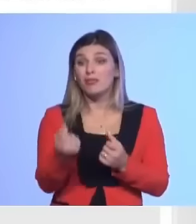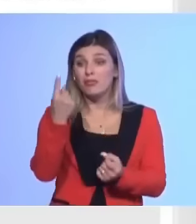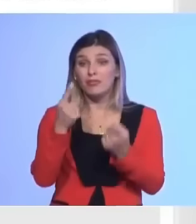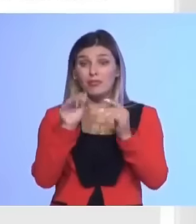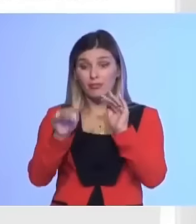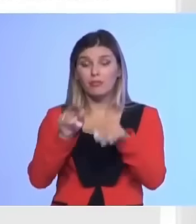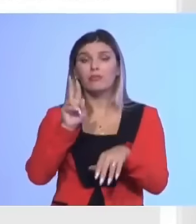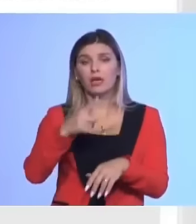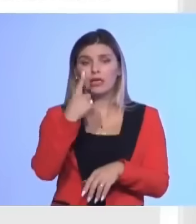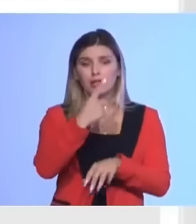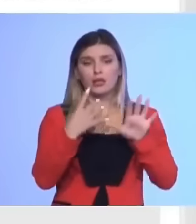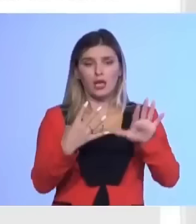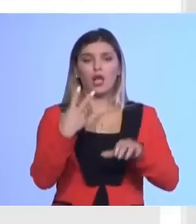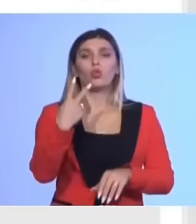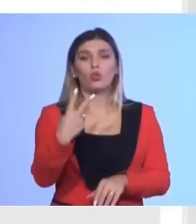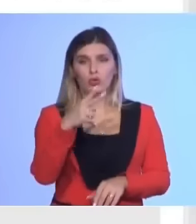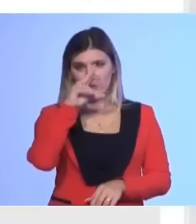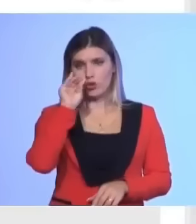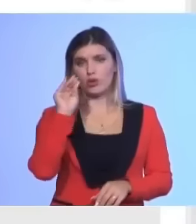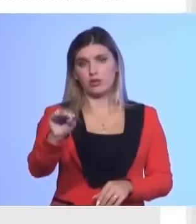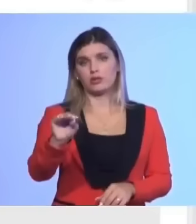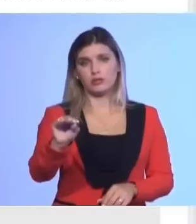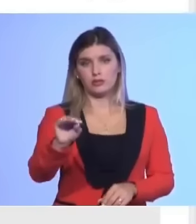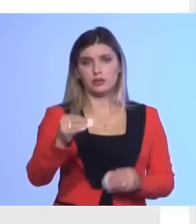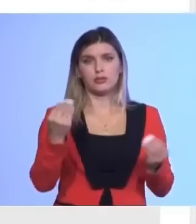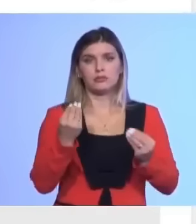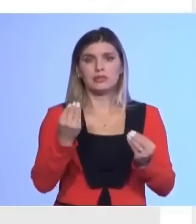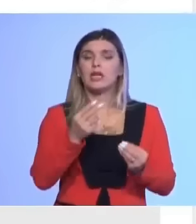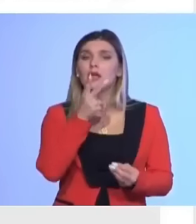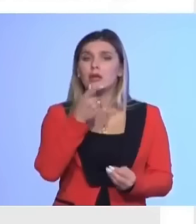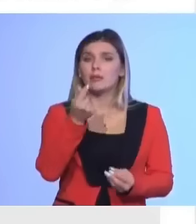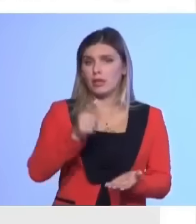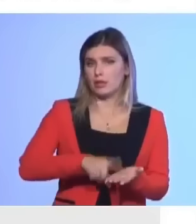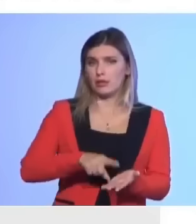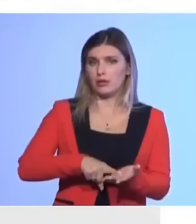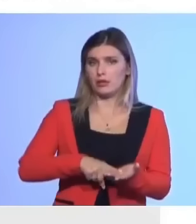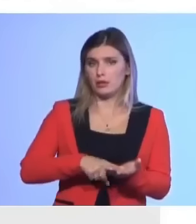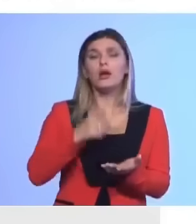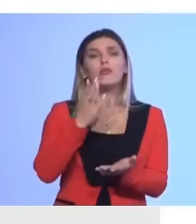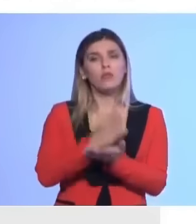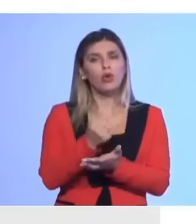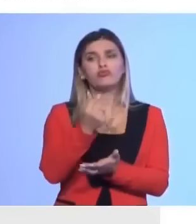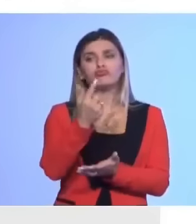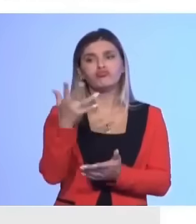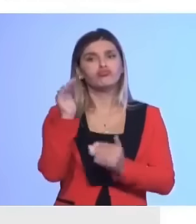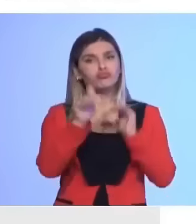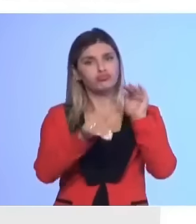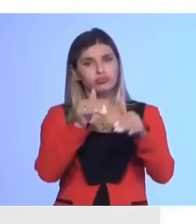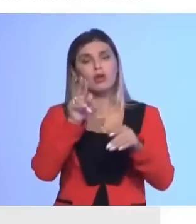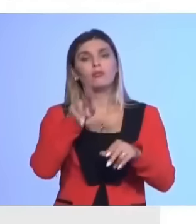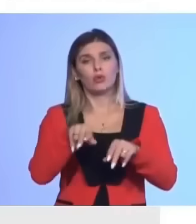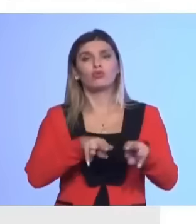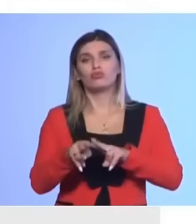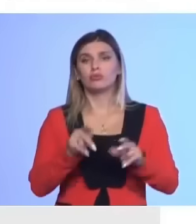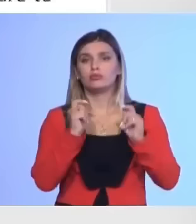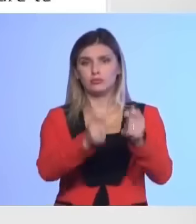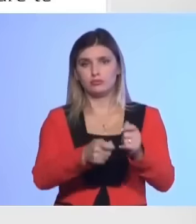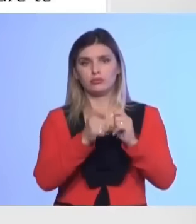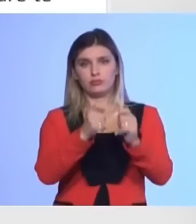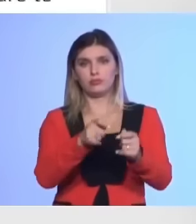policia në numrin 192, ka shkruar ai. Sipas tij tashmë janë raportuar disa raste dhe se ka pasur procedim penal për